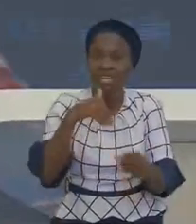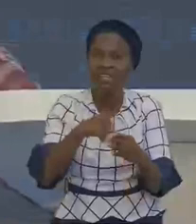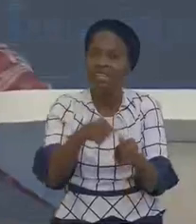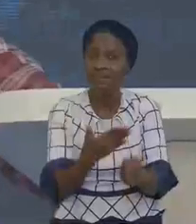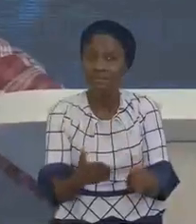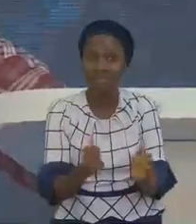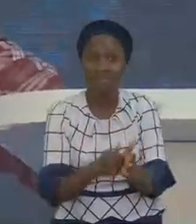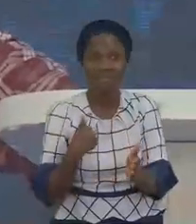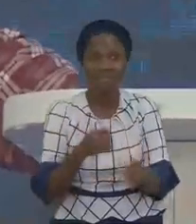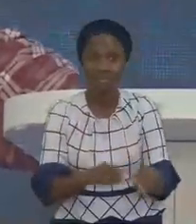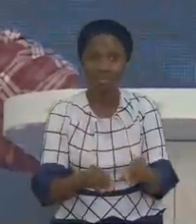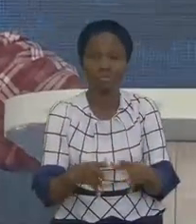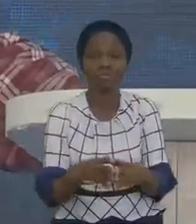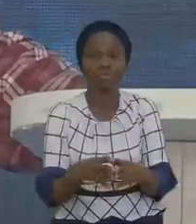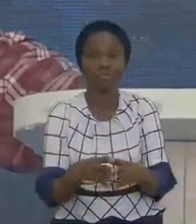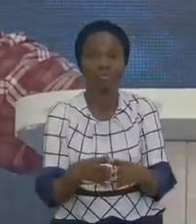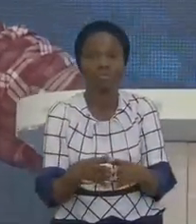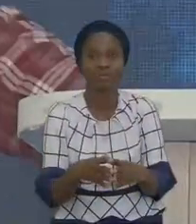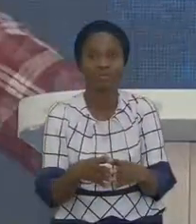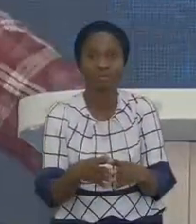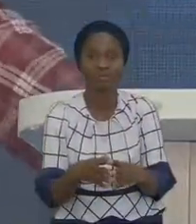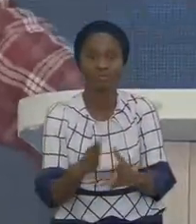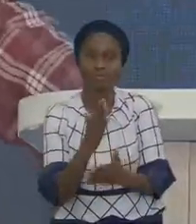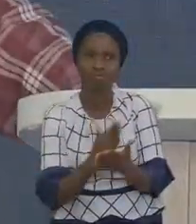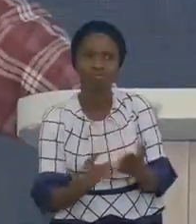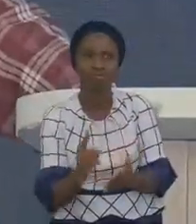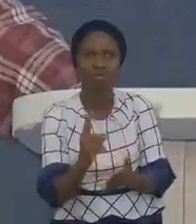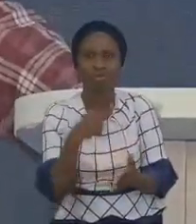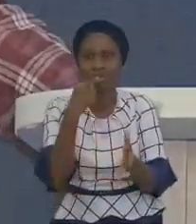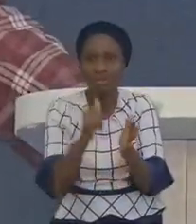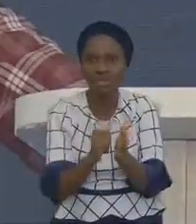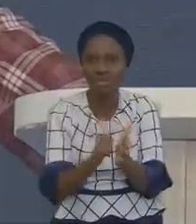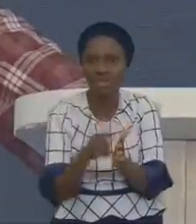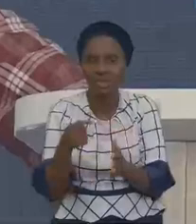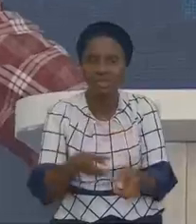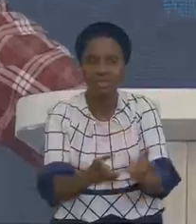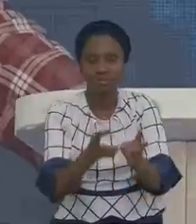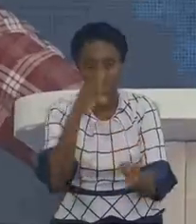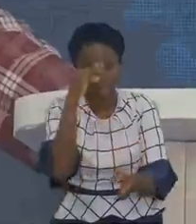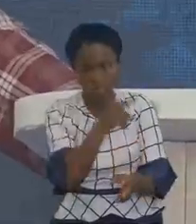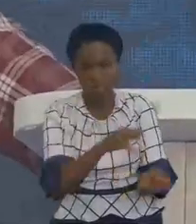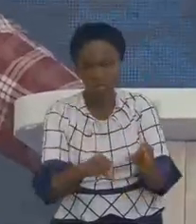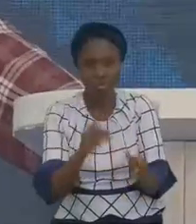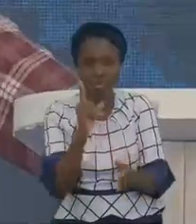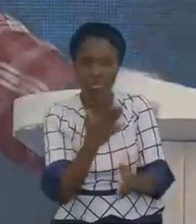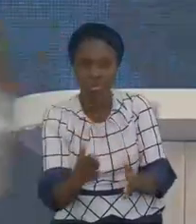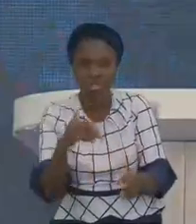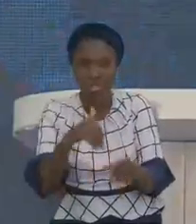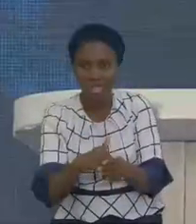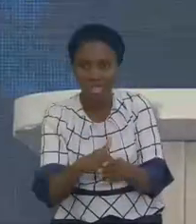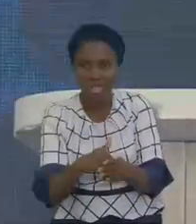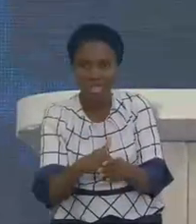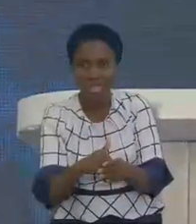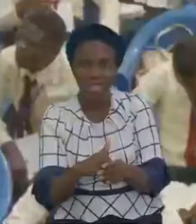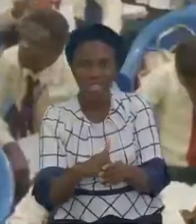Quelqu'un a dit, la manière dont tu fais une chose dans ta vie, c'est de cette manière que tu fais les autres choses que tu fais